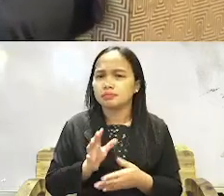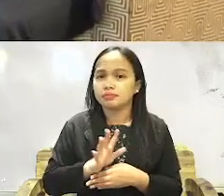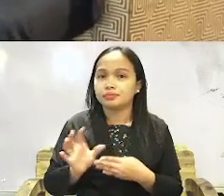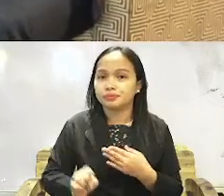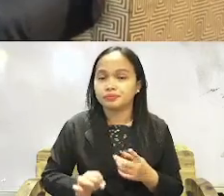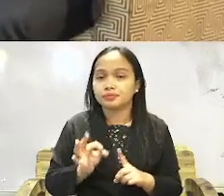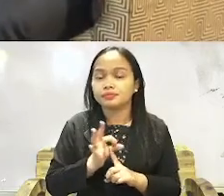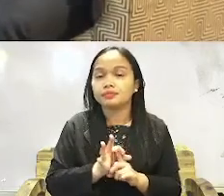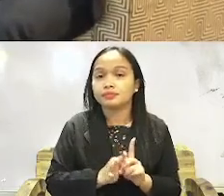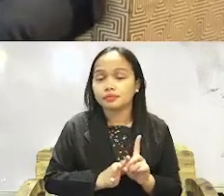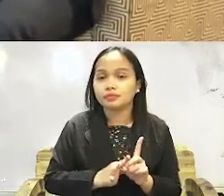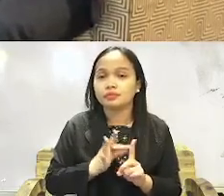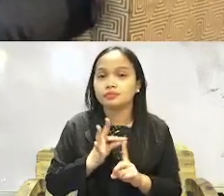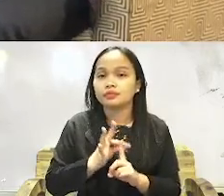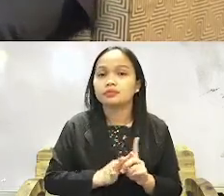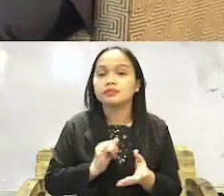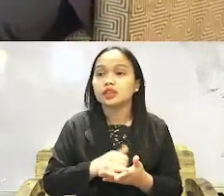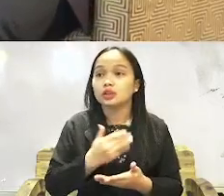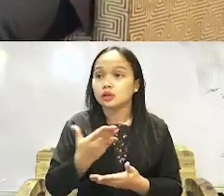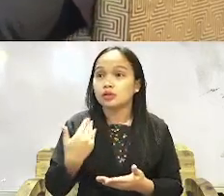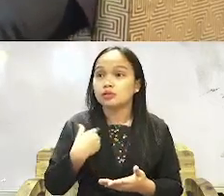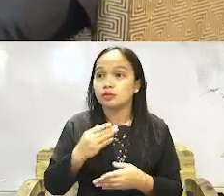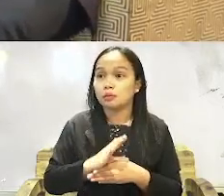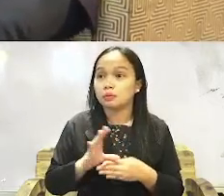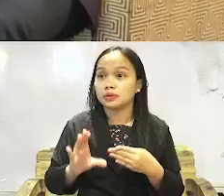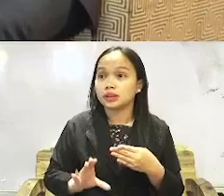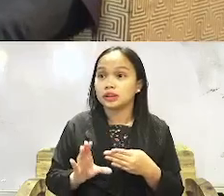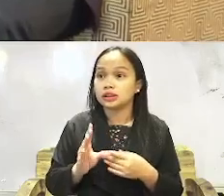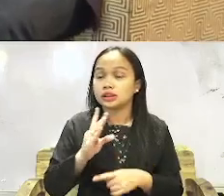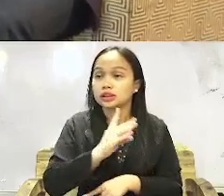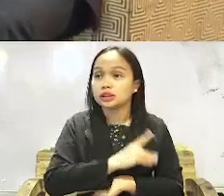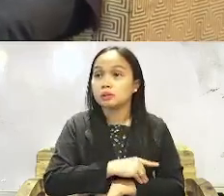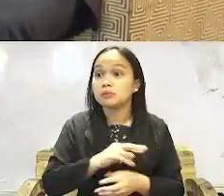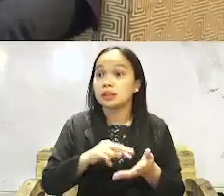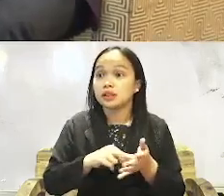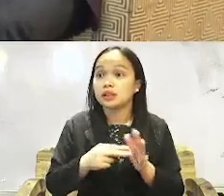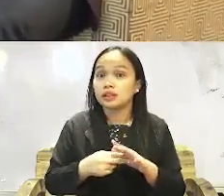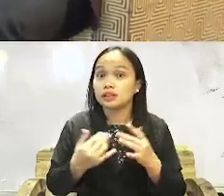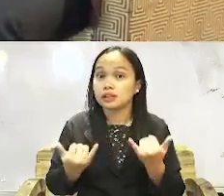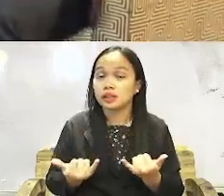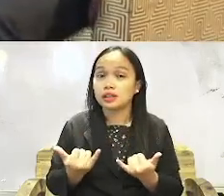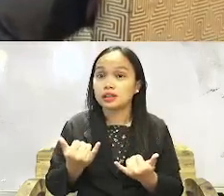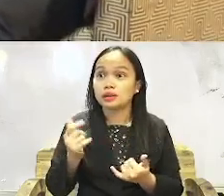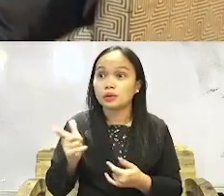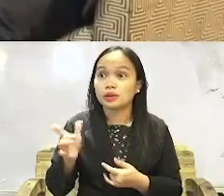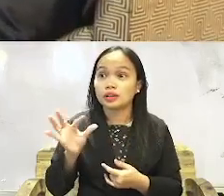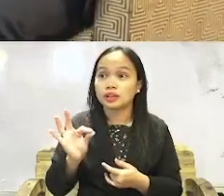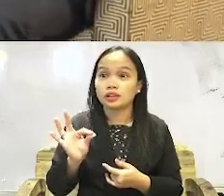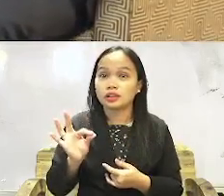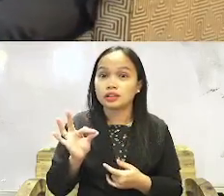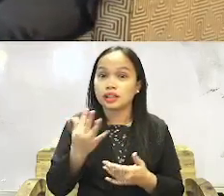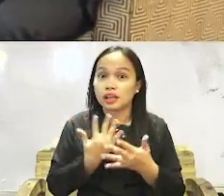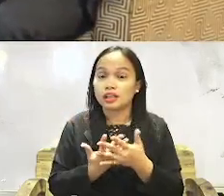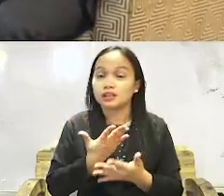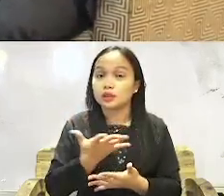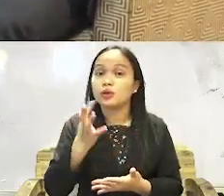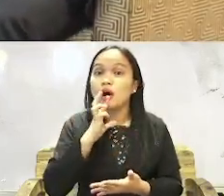Pebrero. Nakumpleto ang araw, Sir Dom. Ibig sabihin yan, 29 days kang nakakulong.